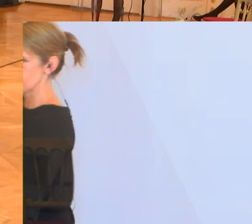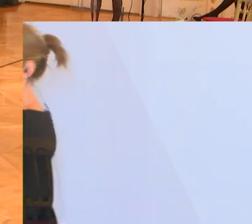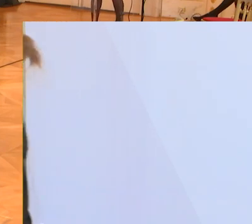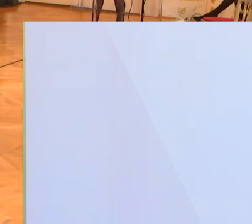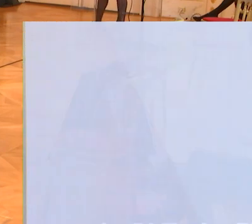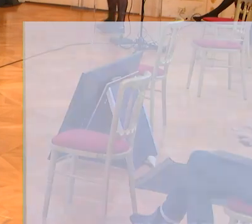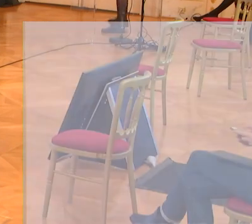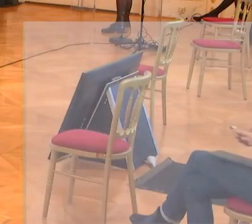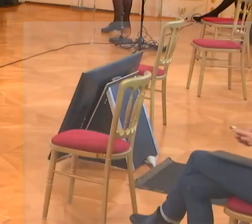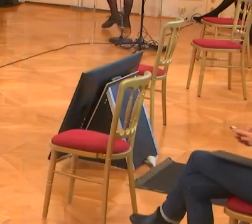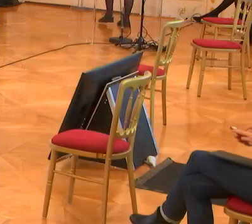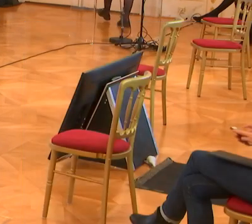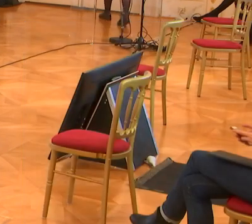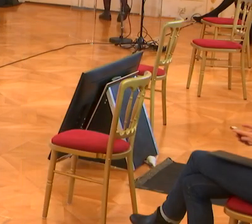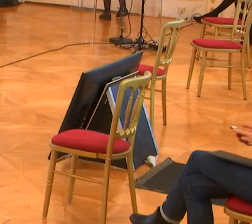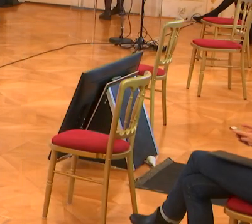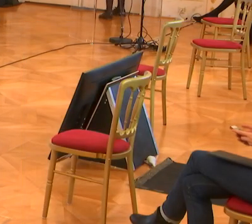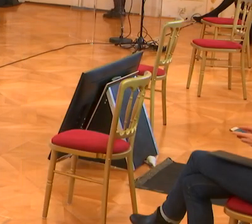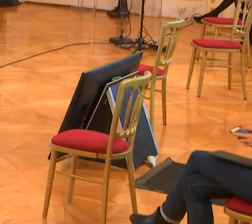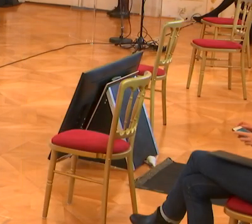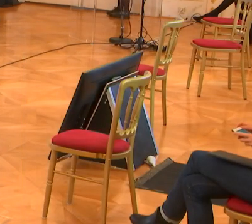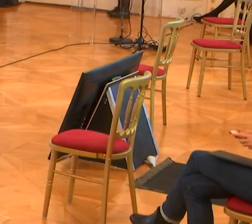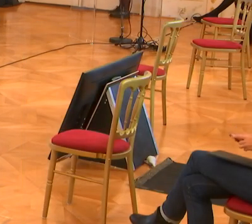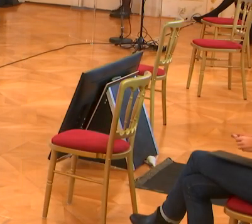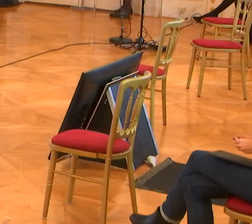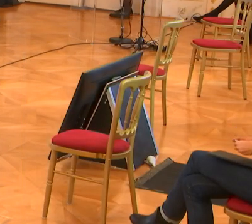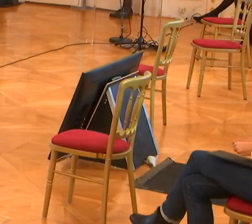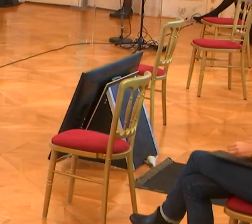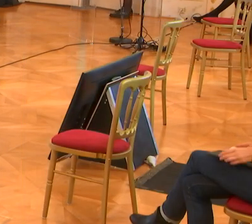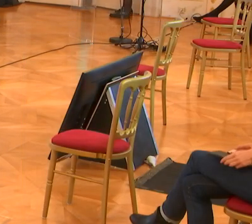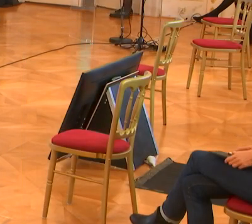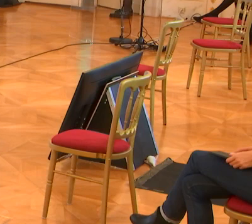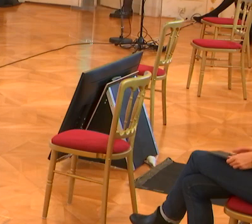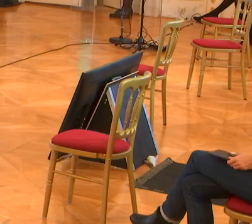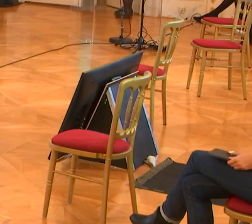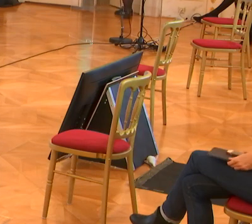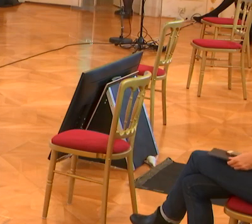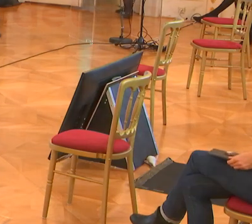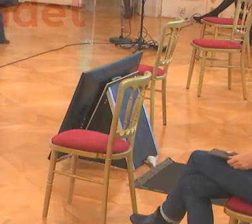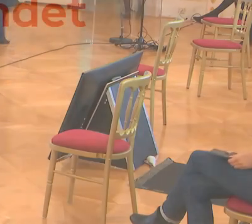Danke.